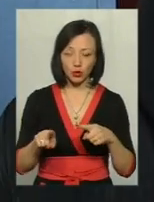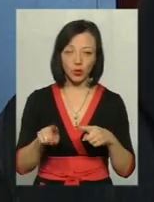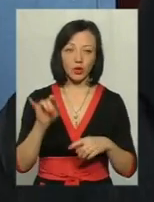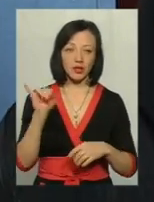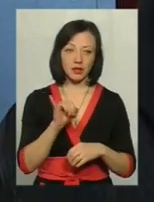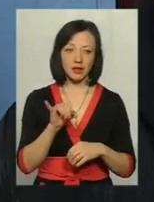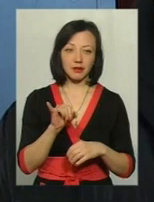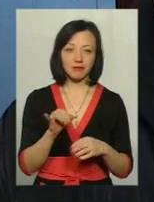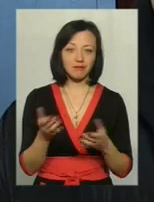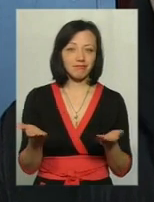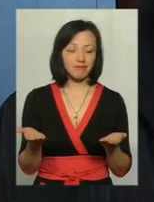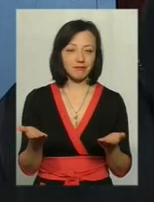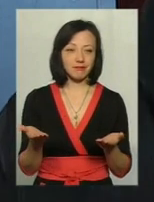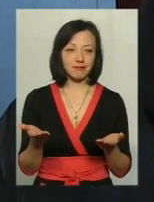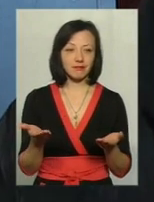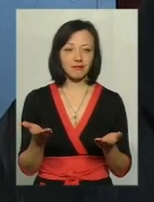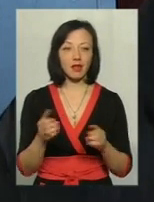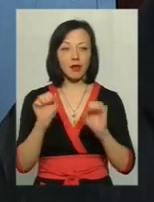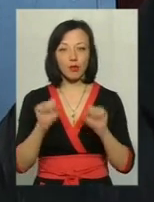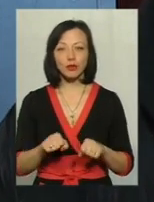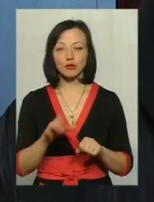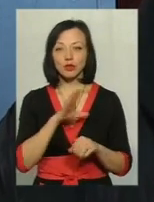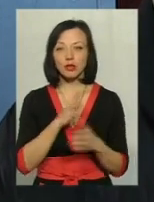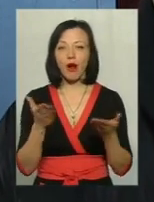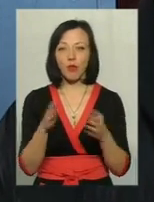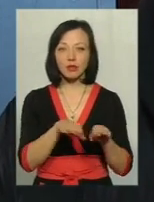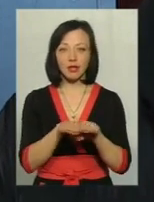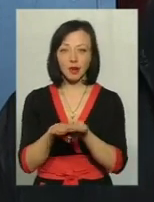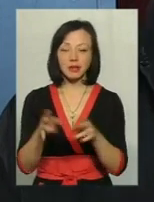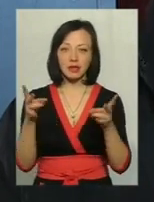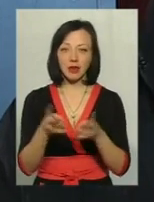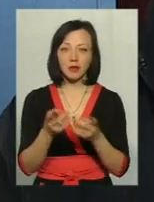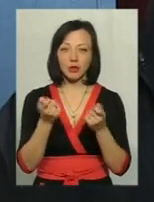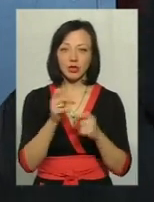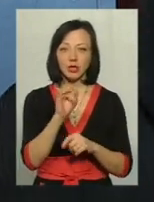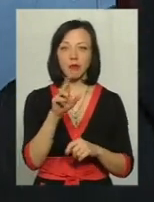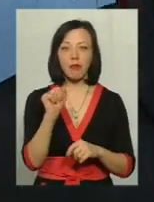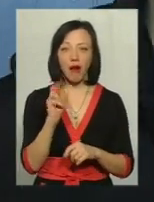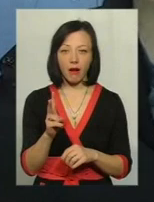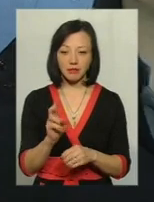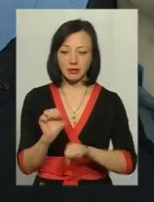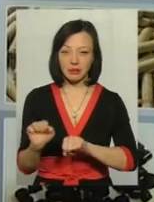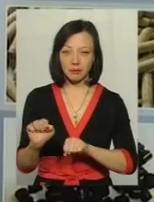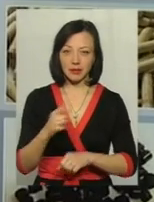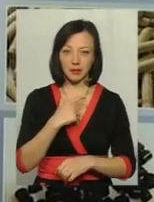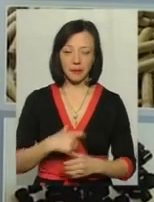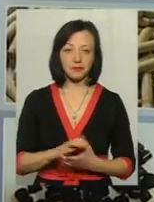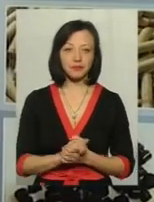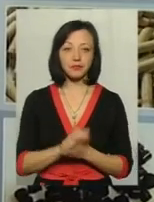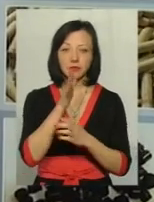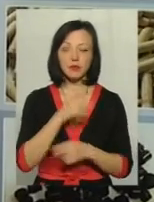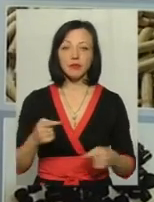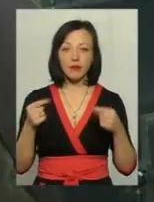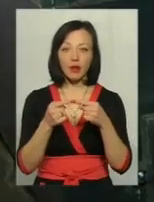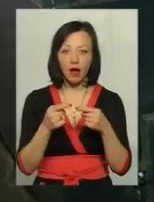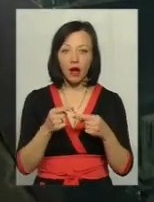І тут може бути на якомусь етапі і треба й трошки ріпаком, скажімо, страхуватися. Водночас